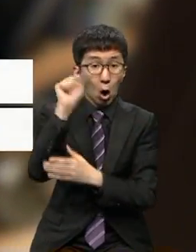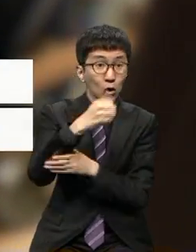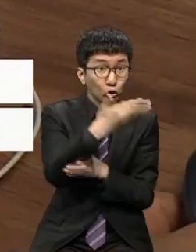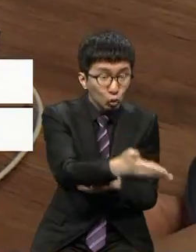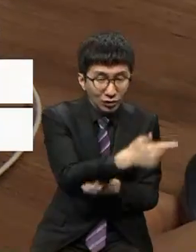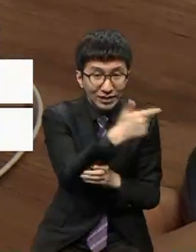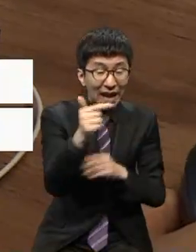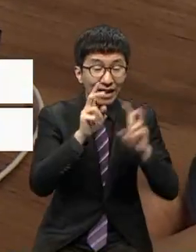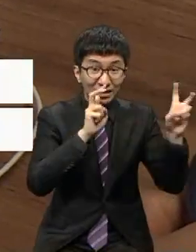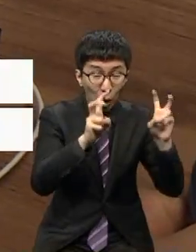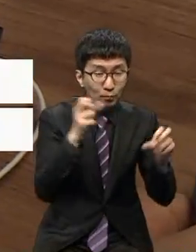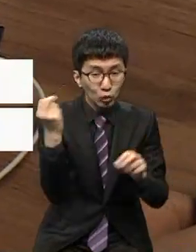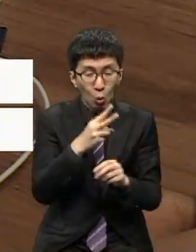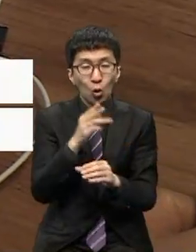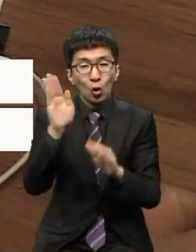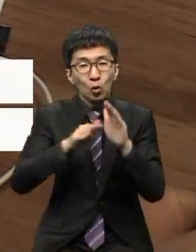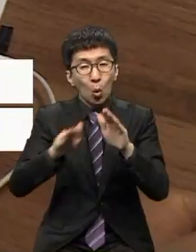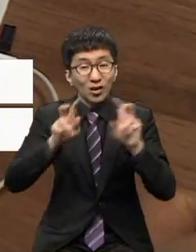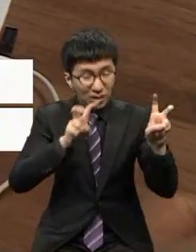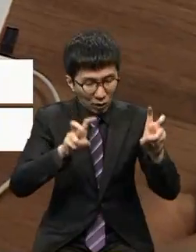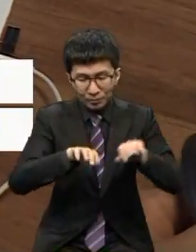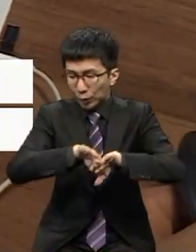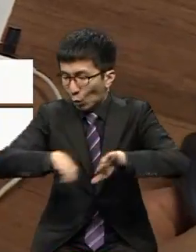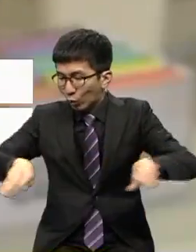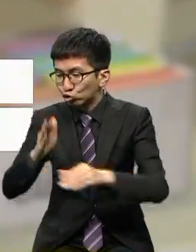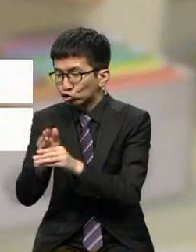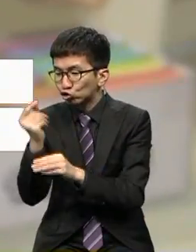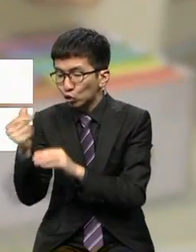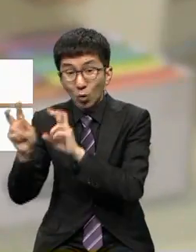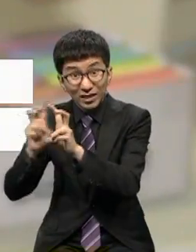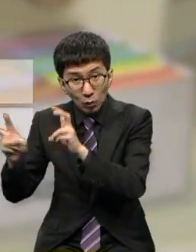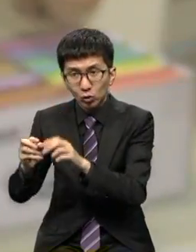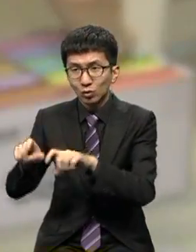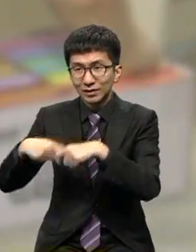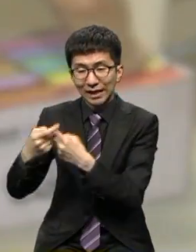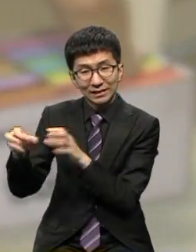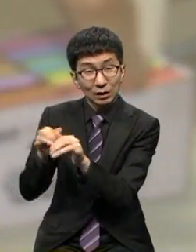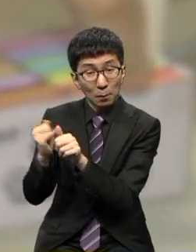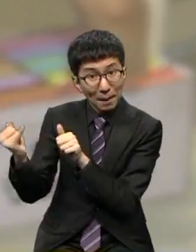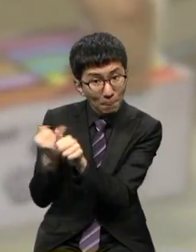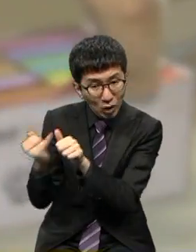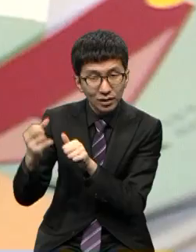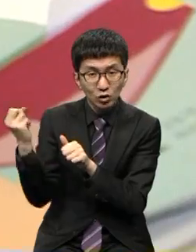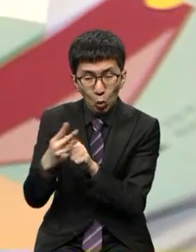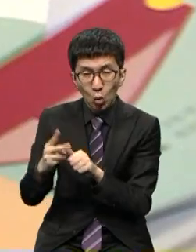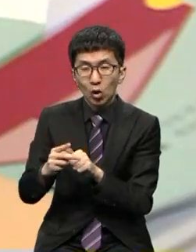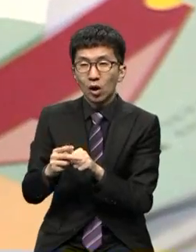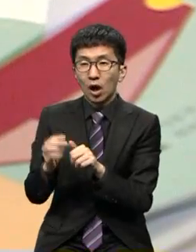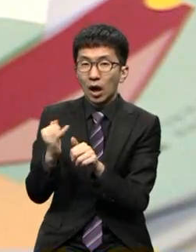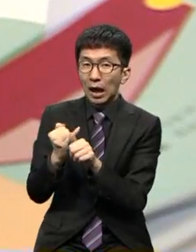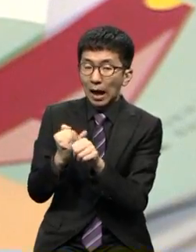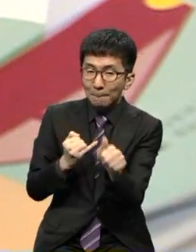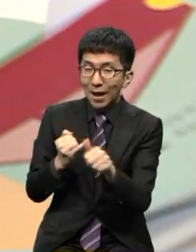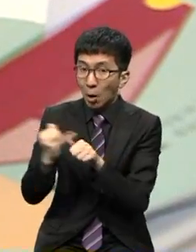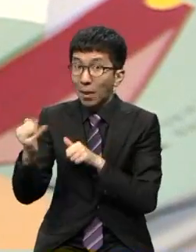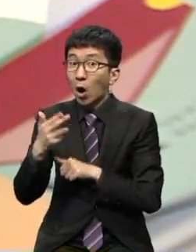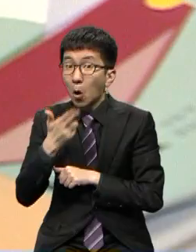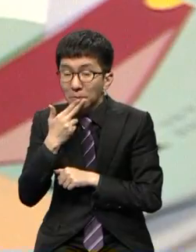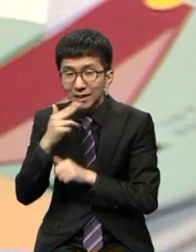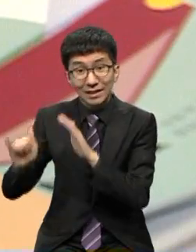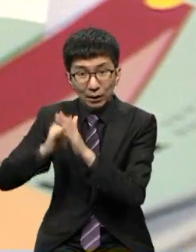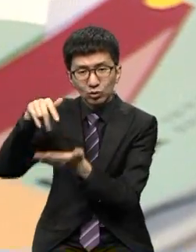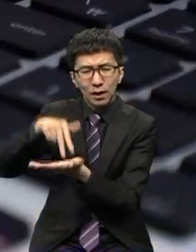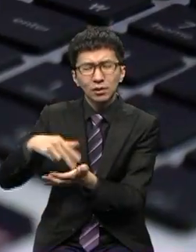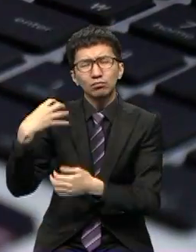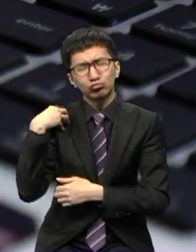비해 재택근무가 활성화되지 않은 중소기업이나 자영업 맞벌이 가정, 한부모 가정 등은 육아 부담이 더 가중되고